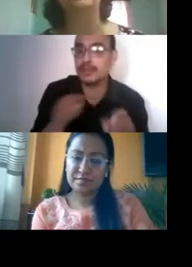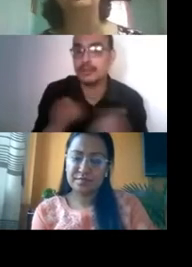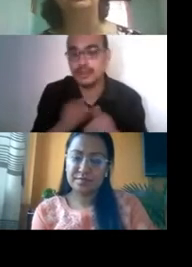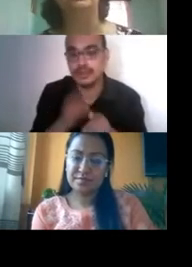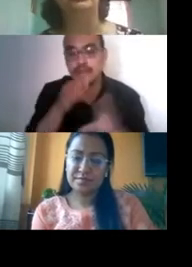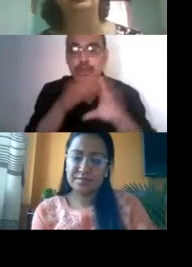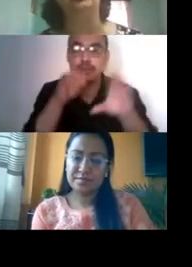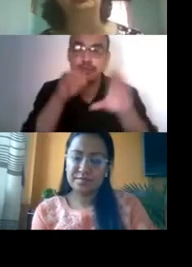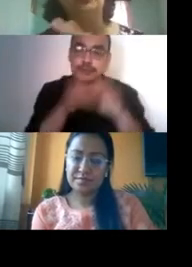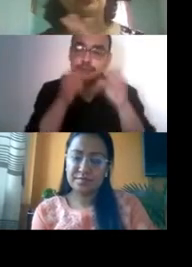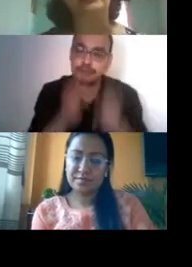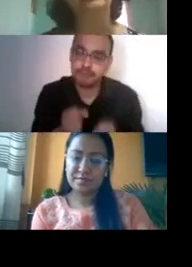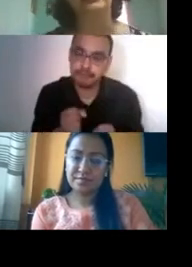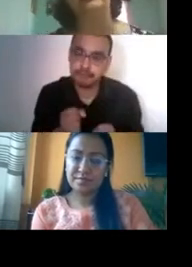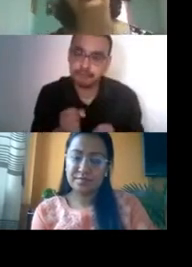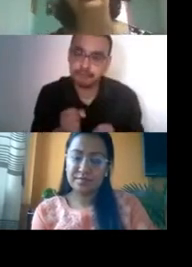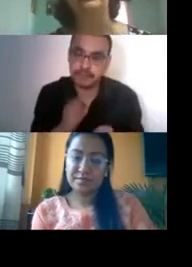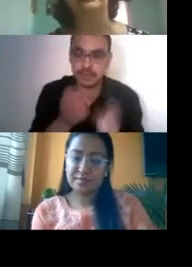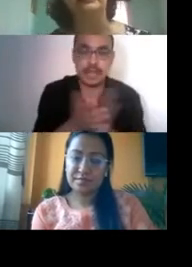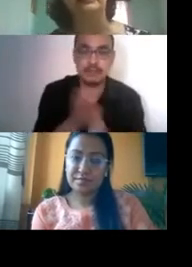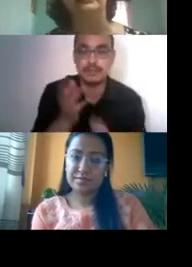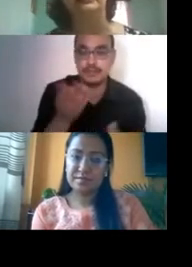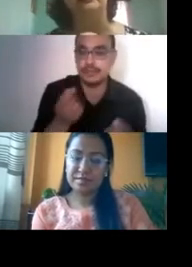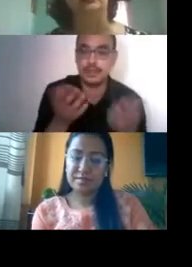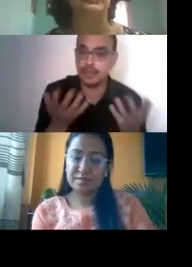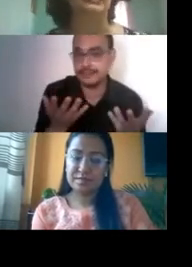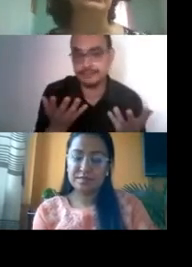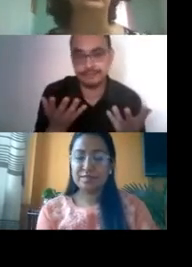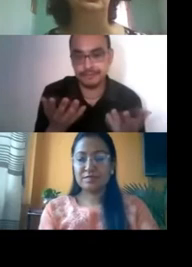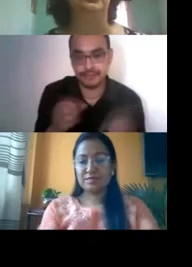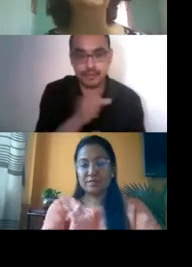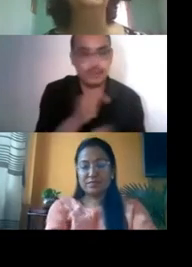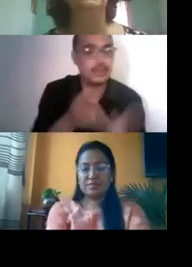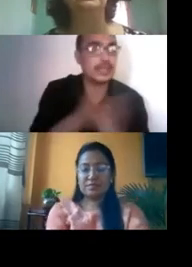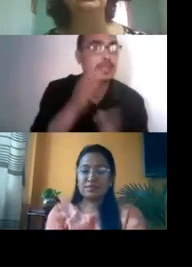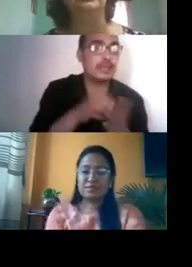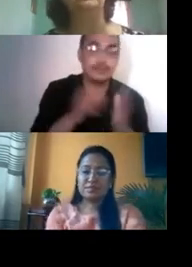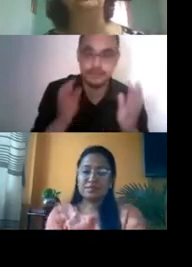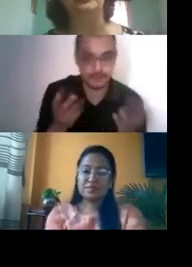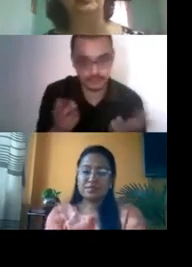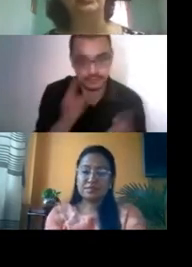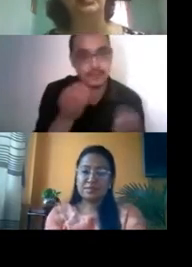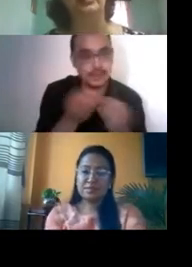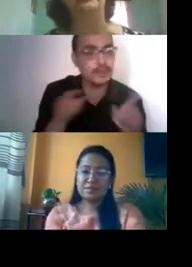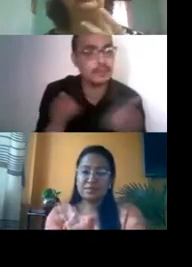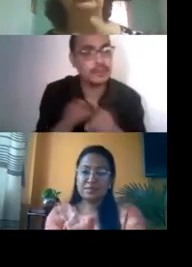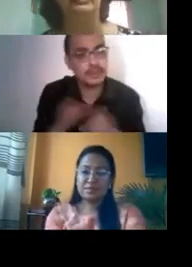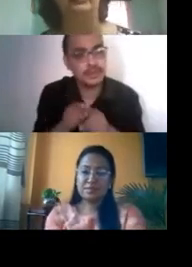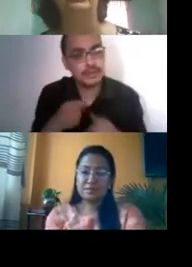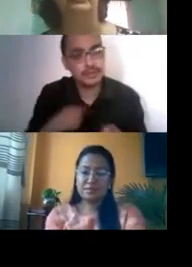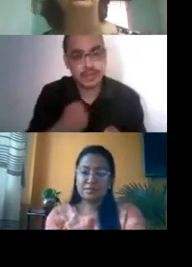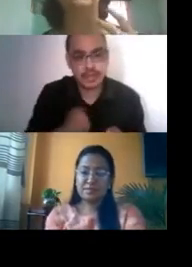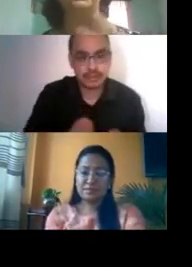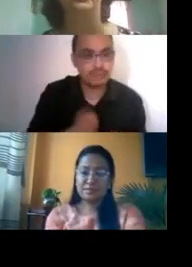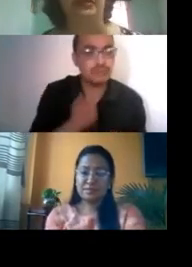घरभित्रै बसिरहन्छ, किनभने उसको हातमा केही पनि पैसा छैन, केही छैन, अब उसको जाने ठाउँ छैन। त्यसले गर्दाखेरि उसलाई मैले आफूले चाहे